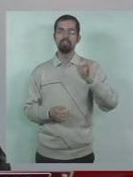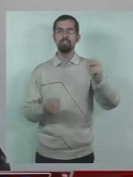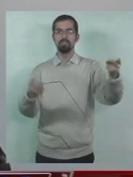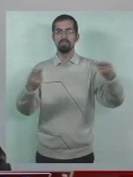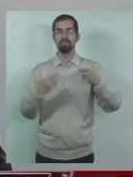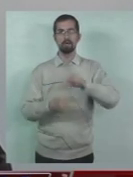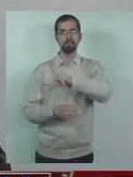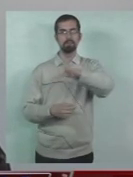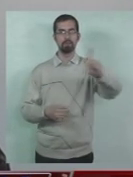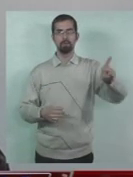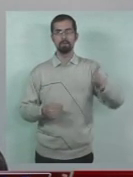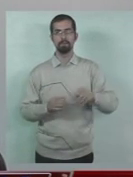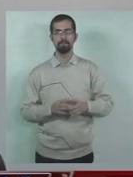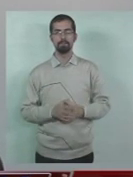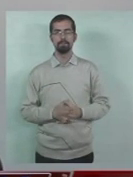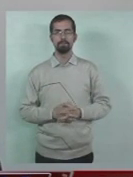săi.